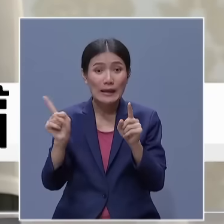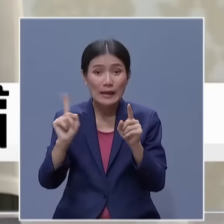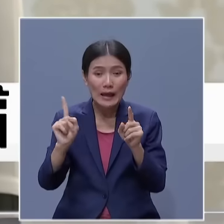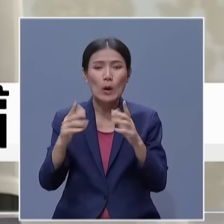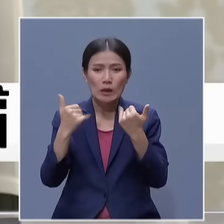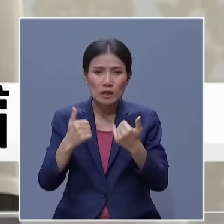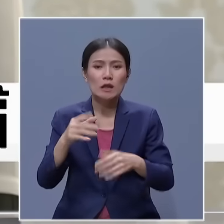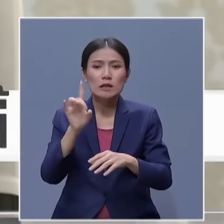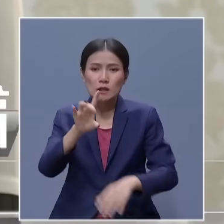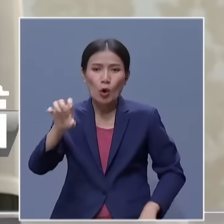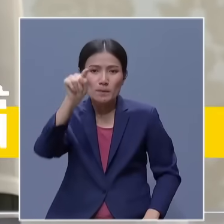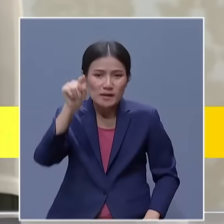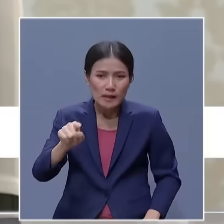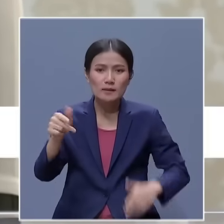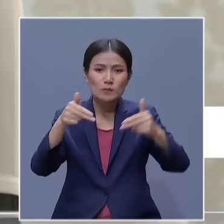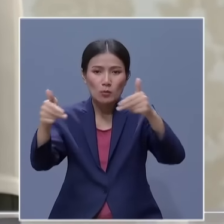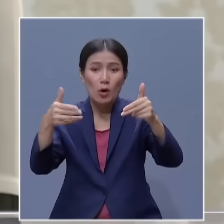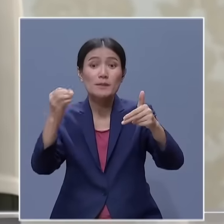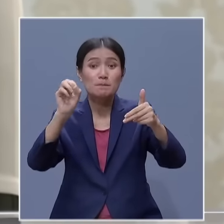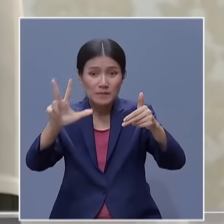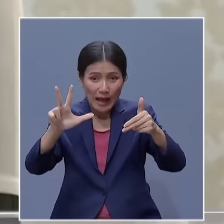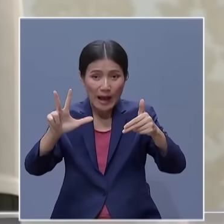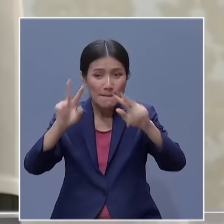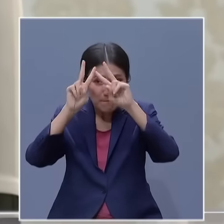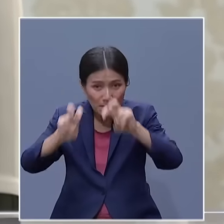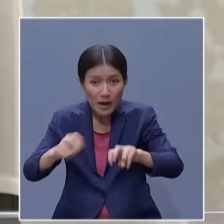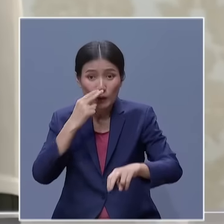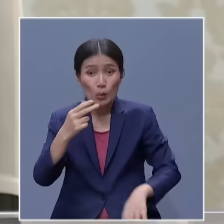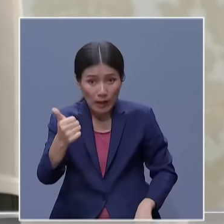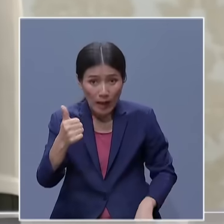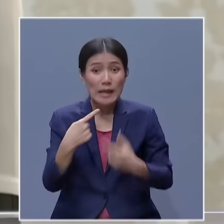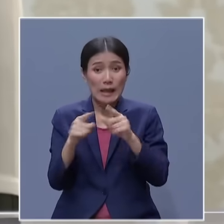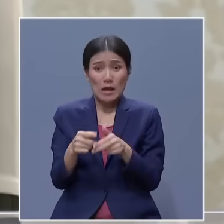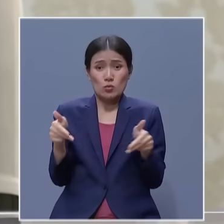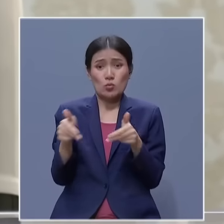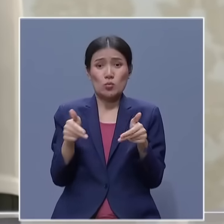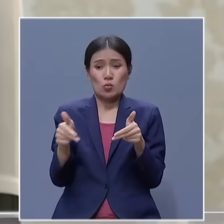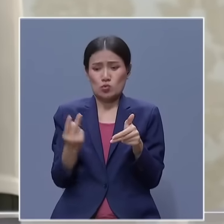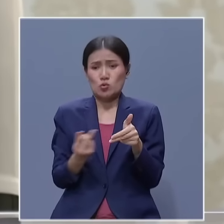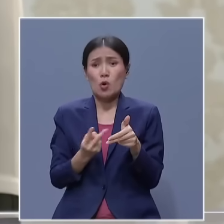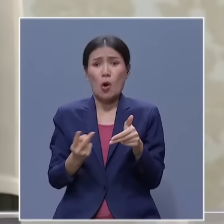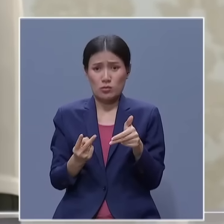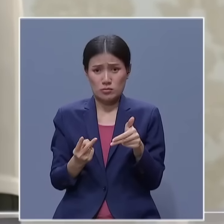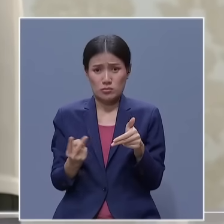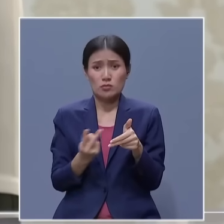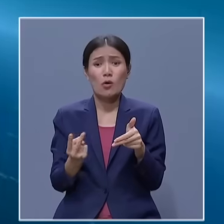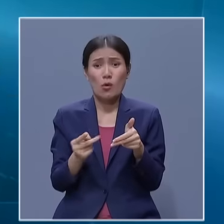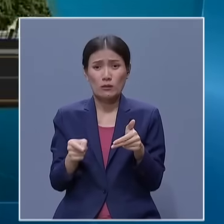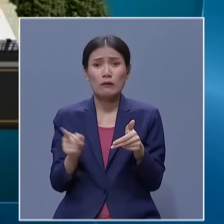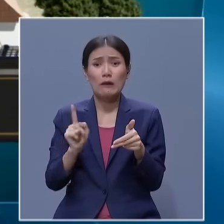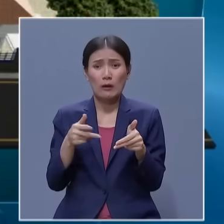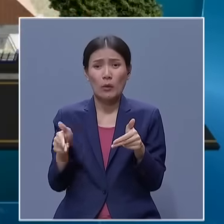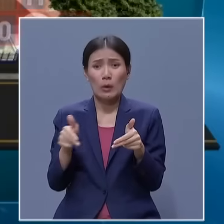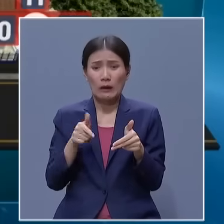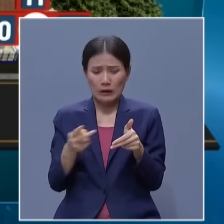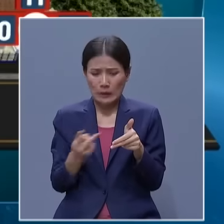ได้ 100% คือ13ตัว อ ีก2ตัวเนี่ยมันไม่ต้องใช้คำว่ากู้อ ่ ะเพราะตัวแรกมันไม่ได้ใช้